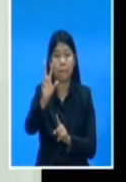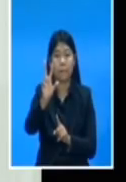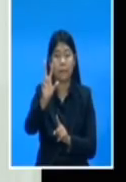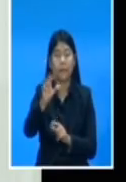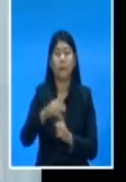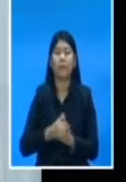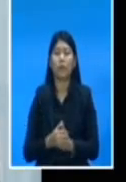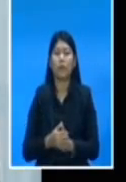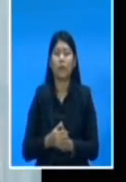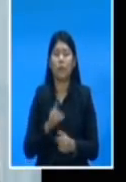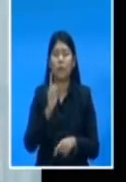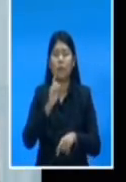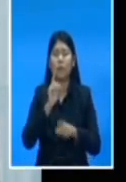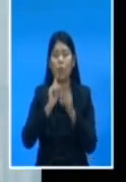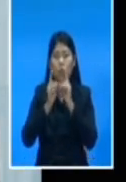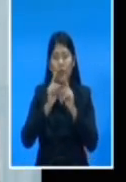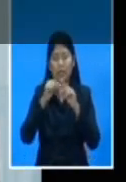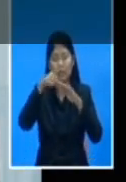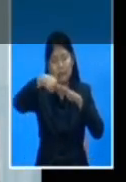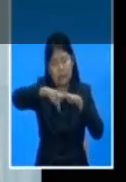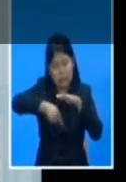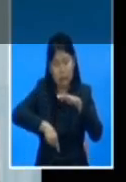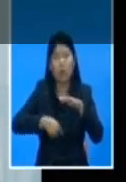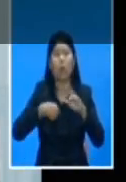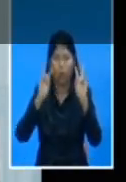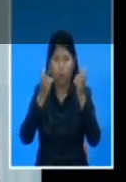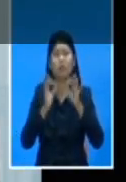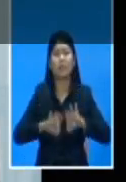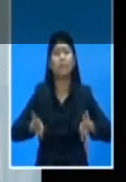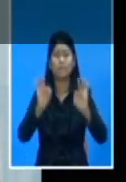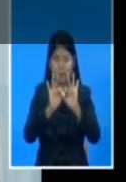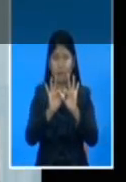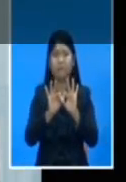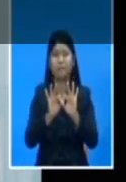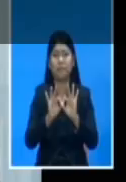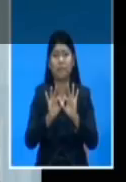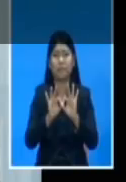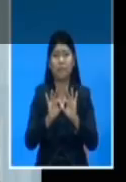ผมอาจจะใช้เวลาสักนิดหนึ่งเพราะว่าเรื่องผมใหญ่มาก